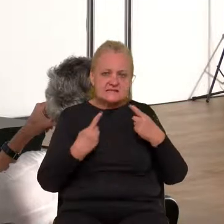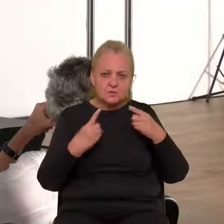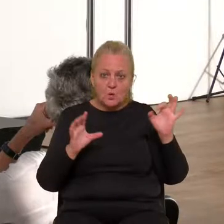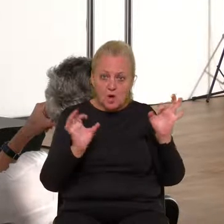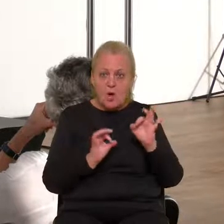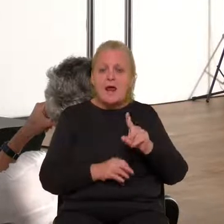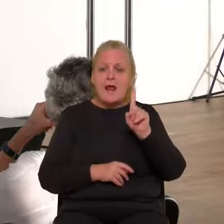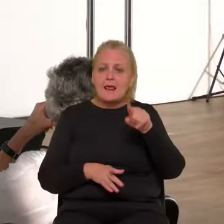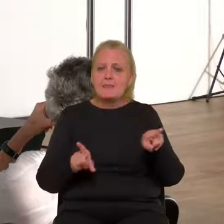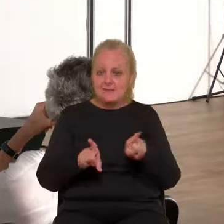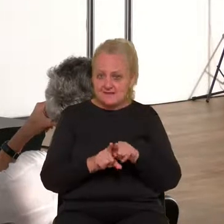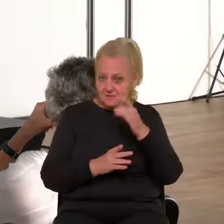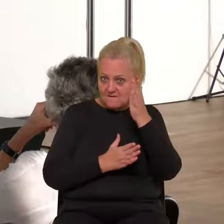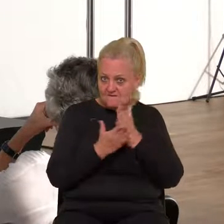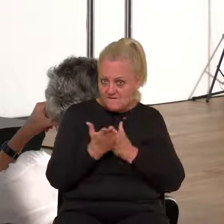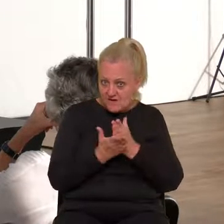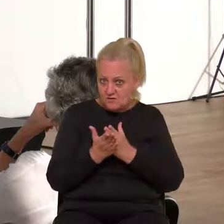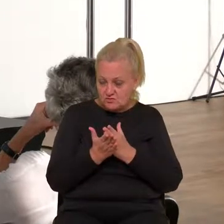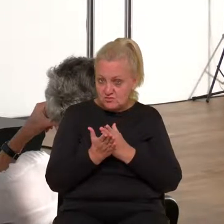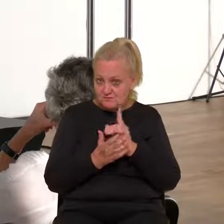również wierzę,